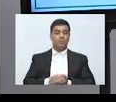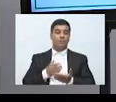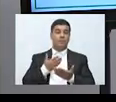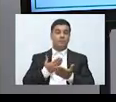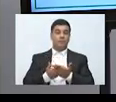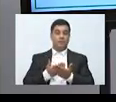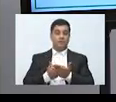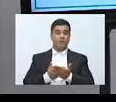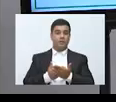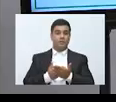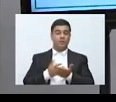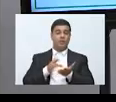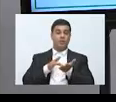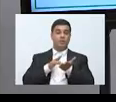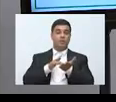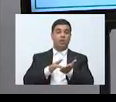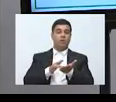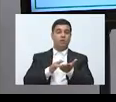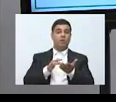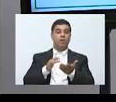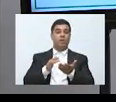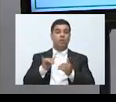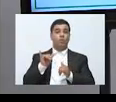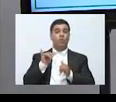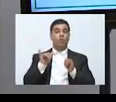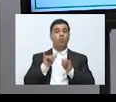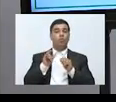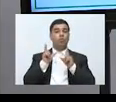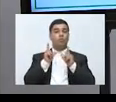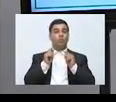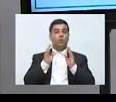Masalan, sayohatga qayerga borasiz?